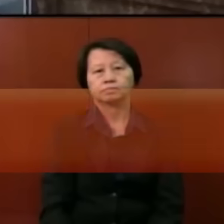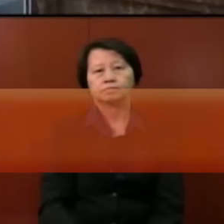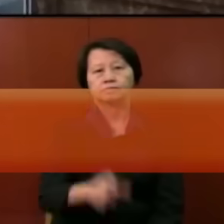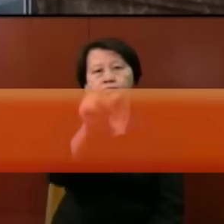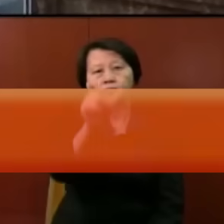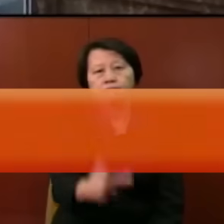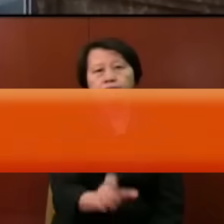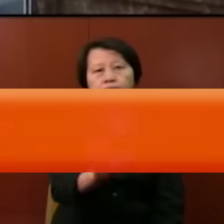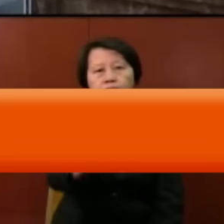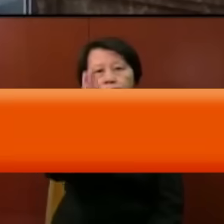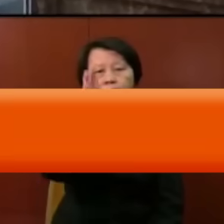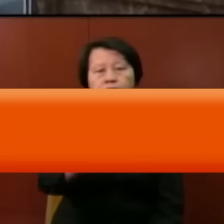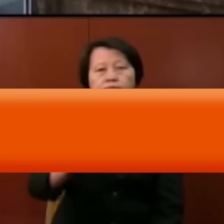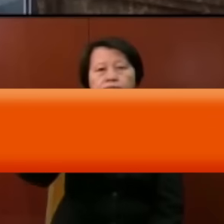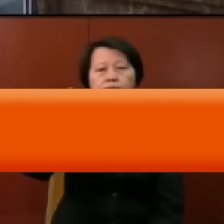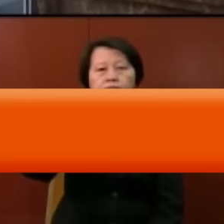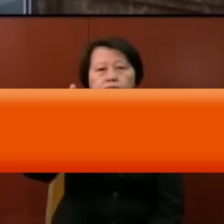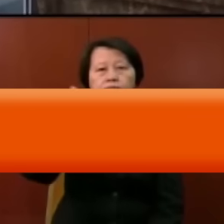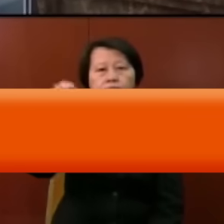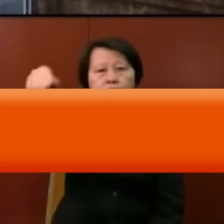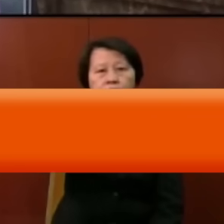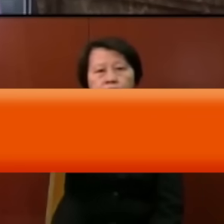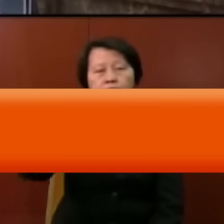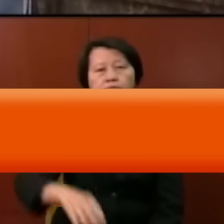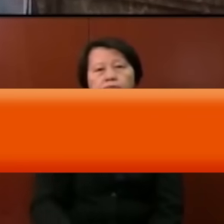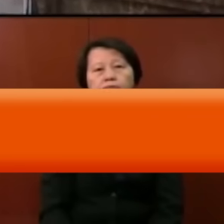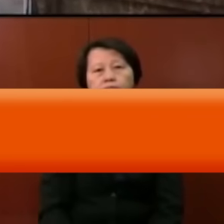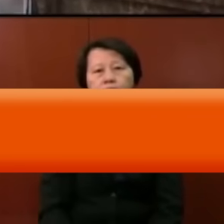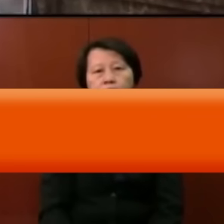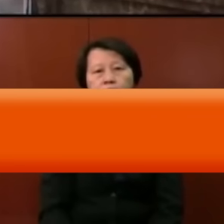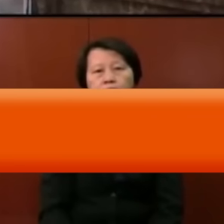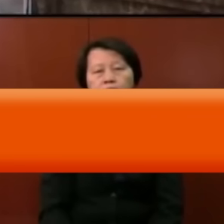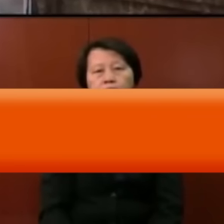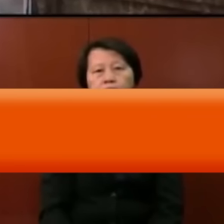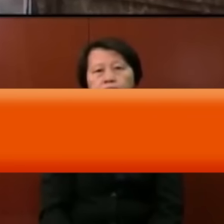nama calon yang dipilih Tuan law wingsan